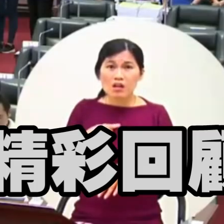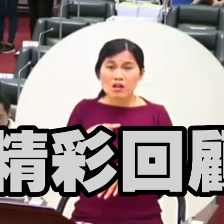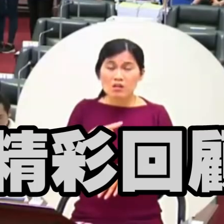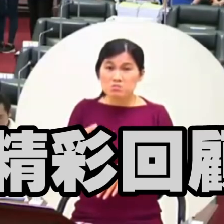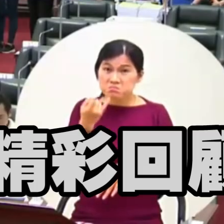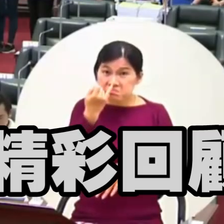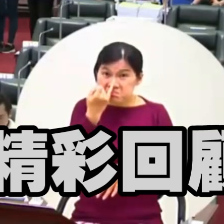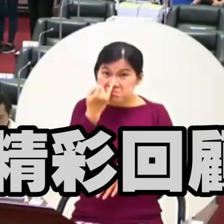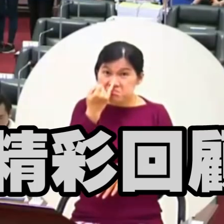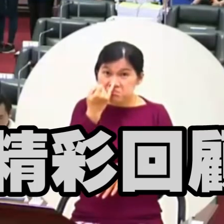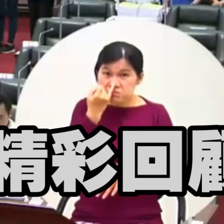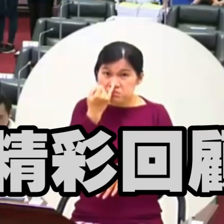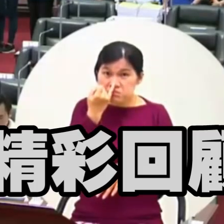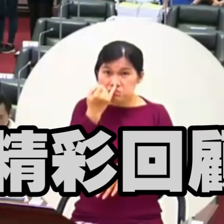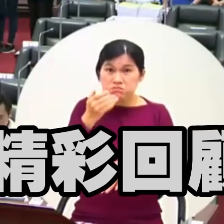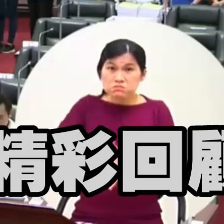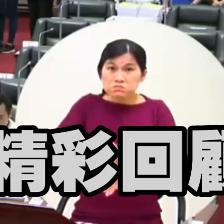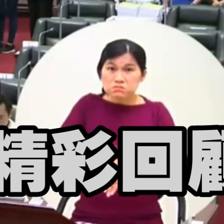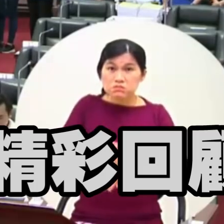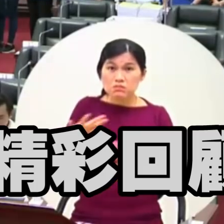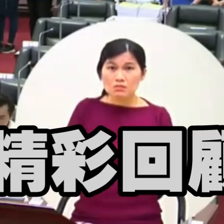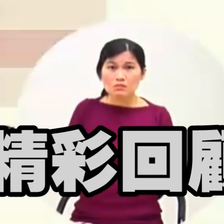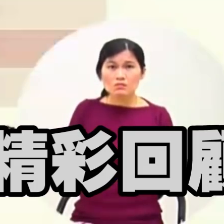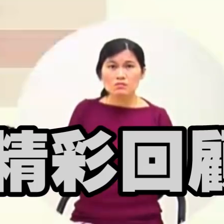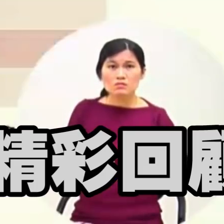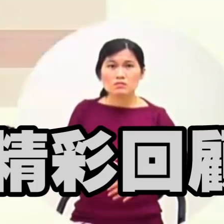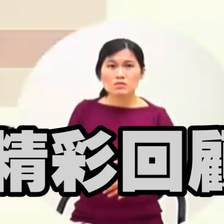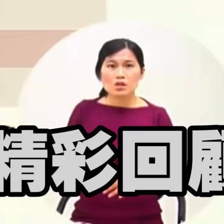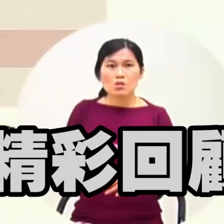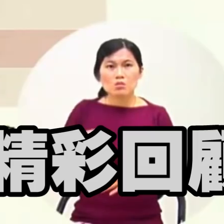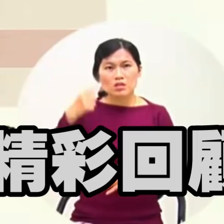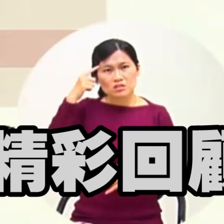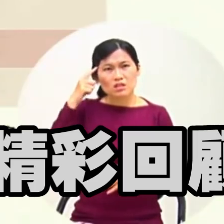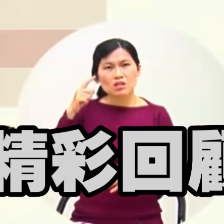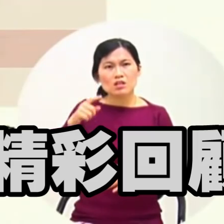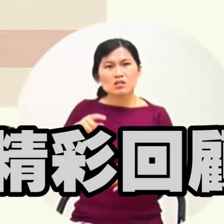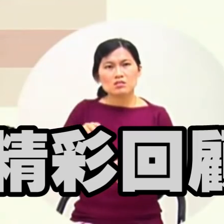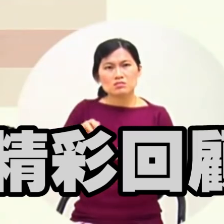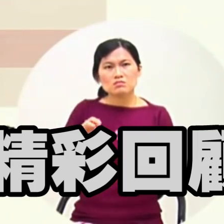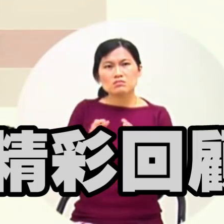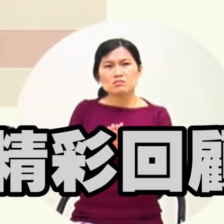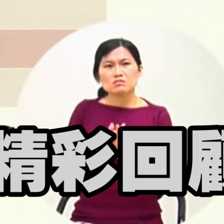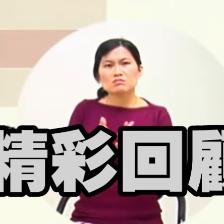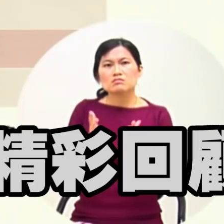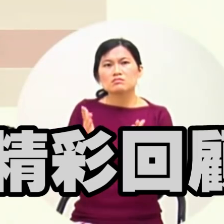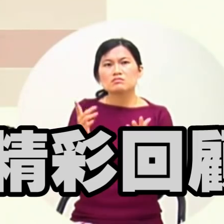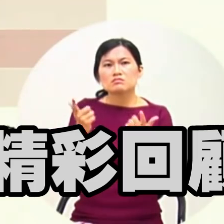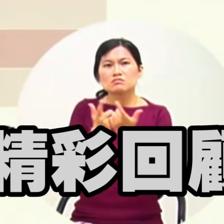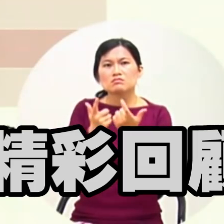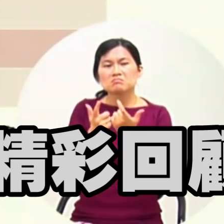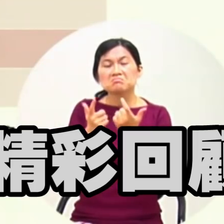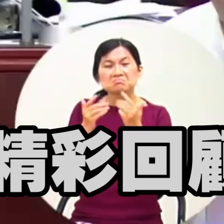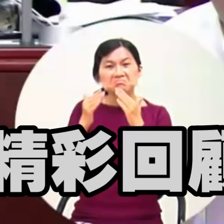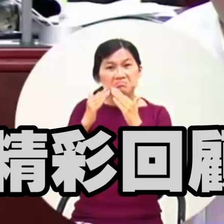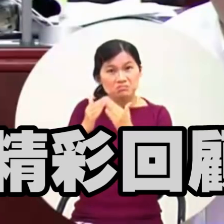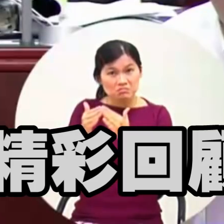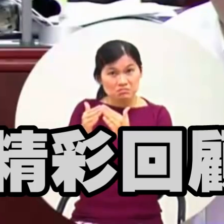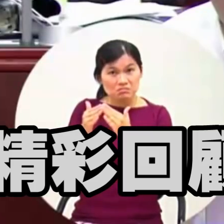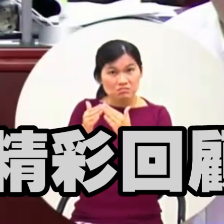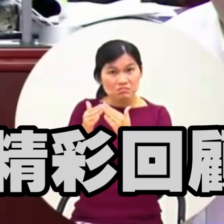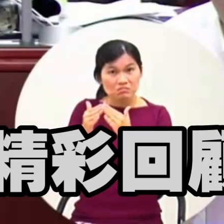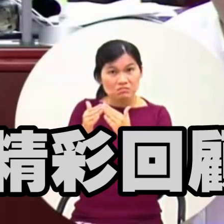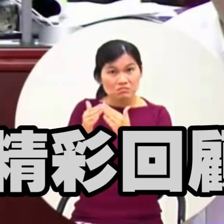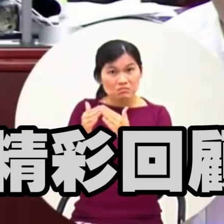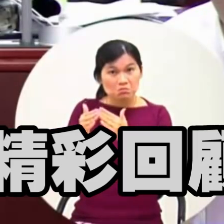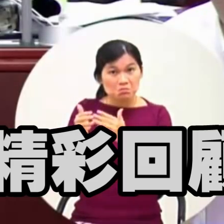要连伊到迄个台北市超越过了。啊！你认为会袂？来，简单答复来。 请